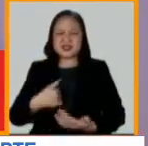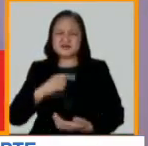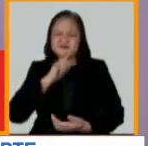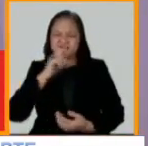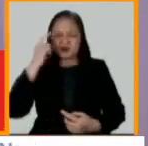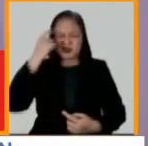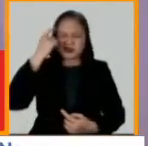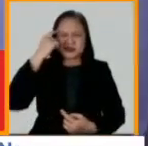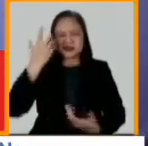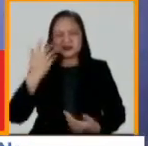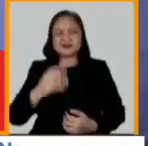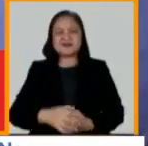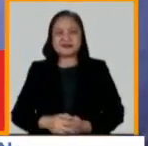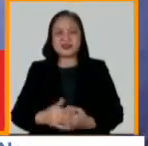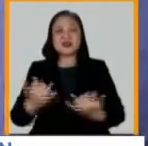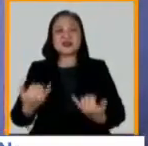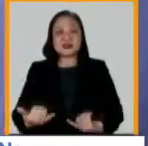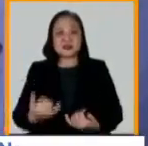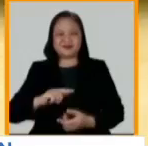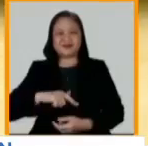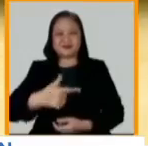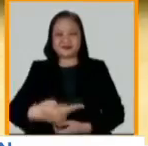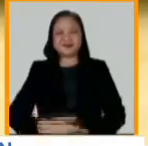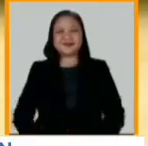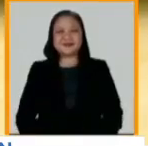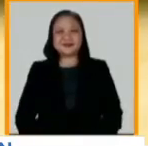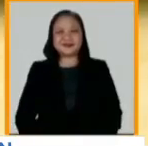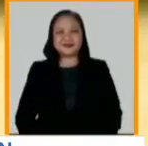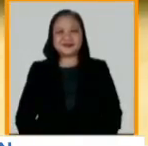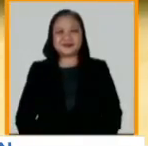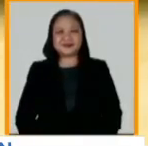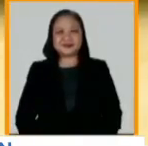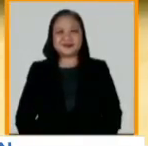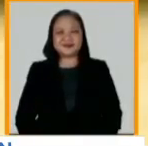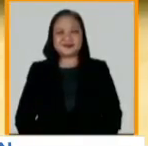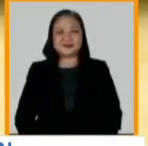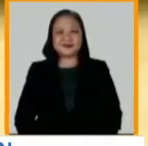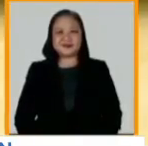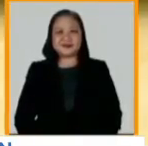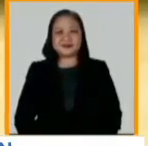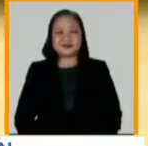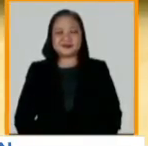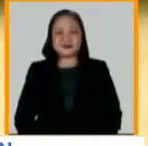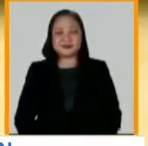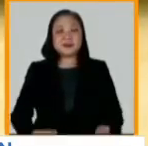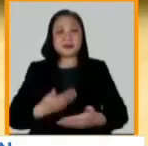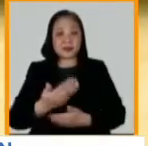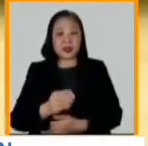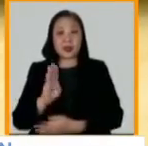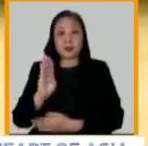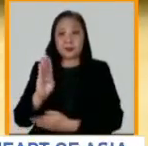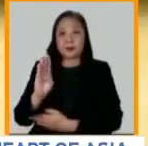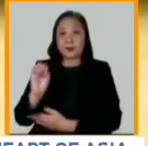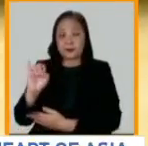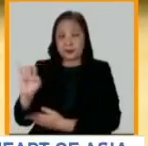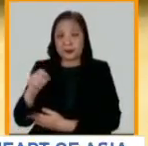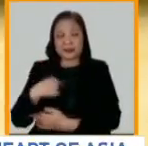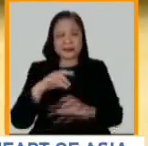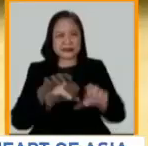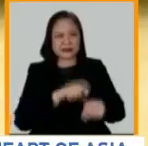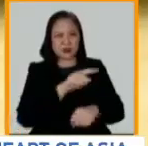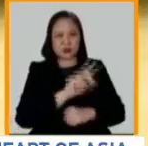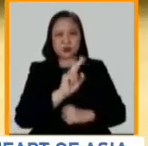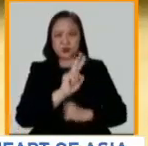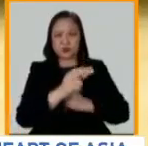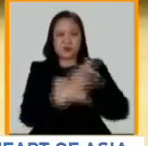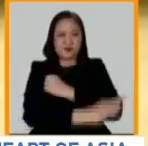Maynila, Darlene Kay. Buong puso para sa Pilipinas. Dalambad ng Bureau of Immigration at pulisya ang dalawang dayuhang pugante na nagtatago